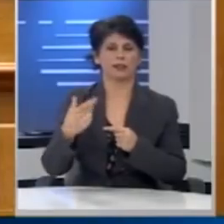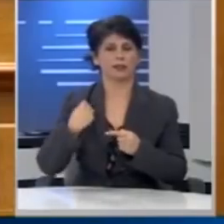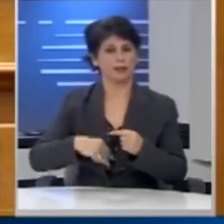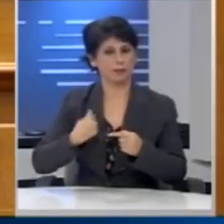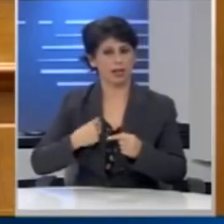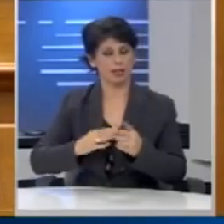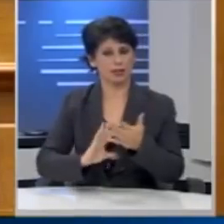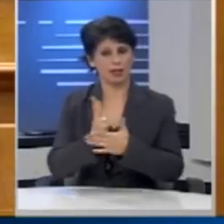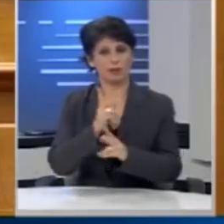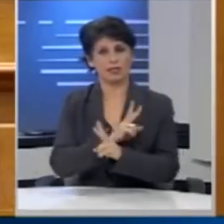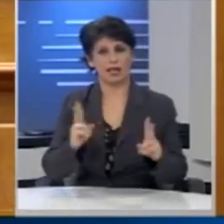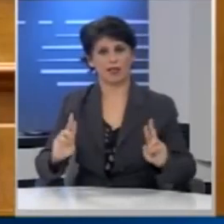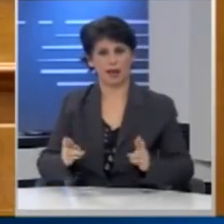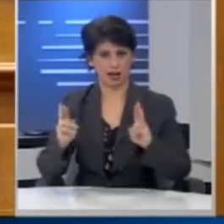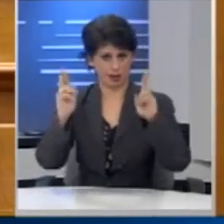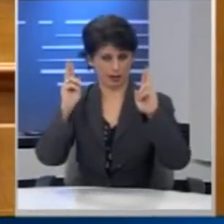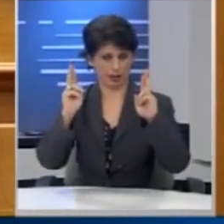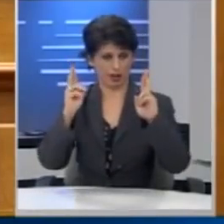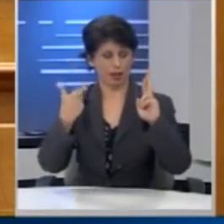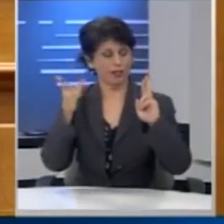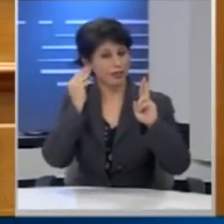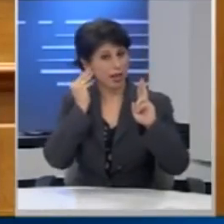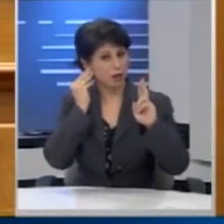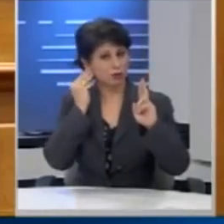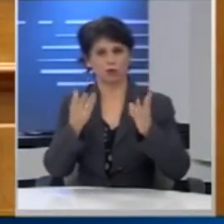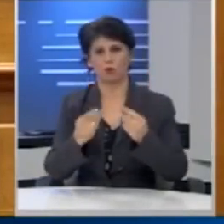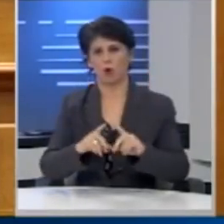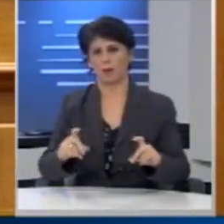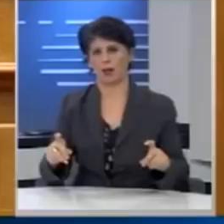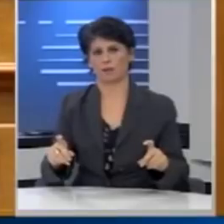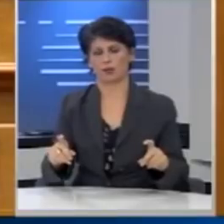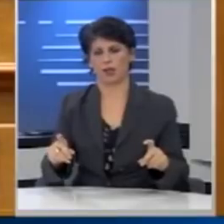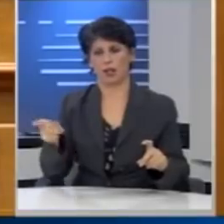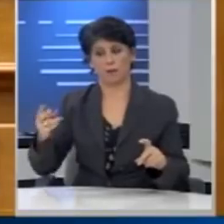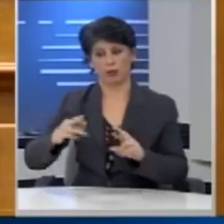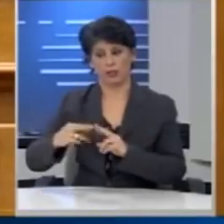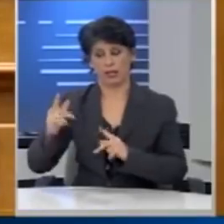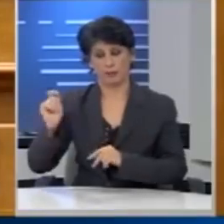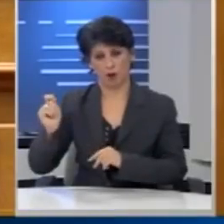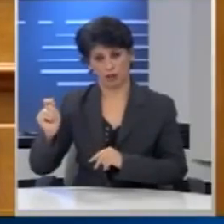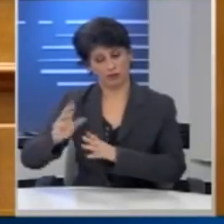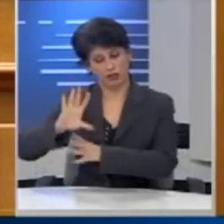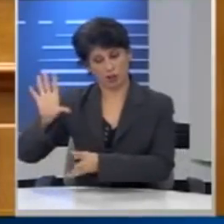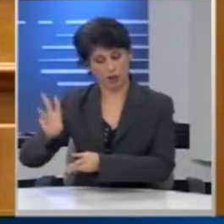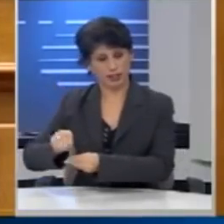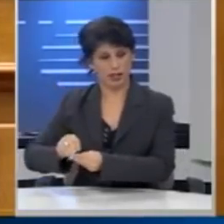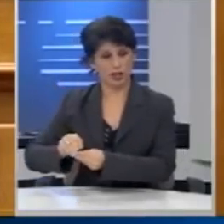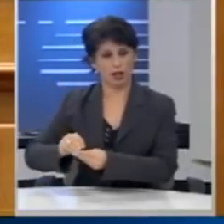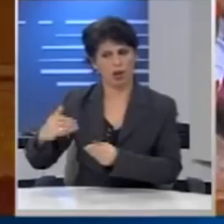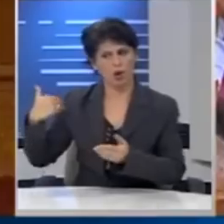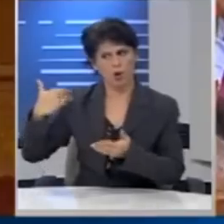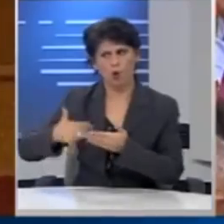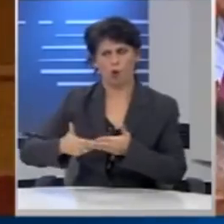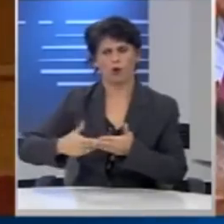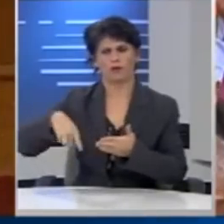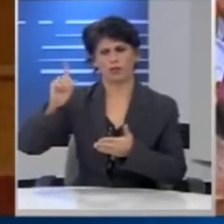πράσινη ανάπτυξη, την καθαρή ενέργεια. Δεν άκουσα πολλά πράγματα από την αντιπολίτευση συνολικά όλες αυτές